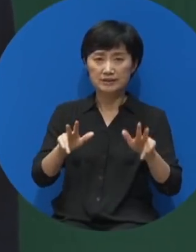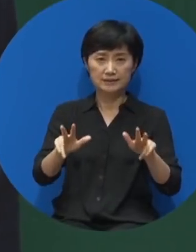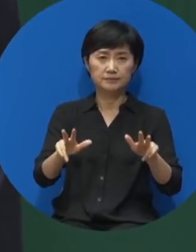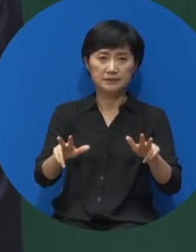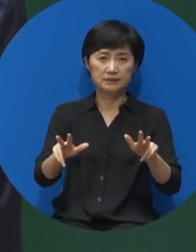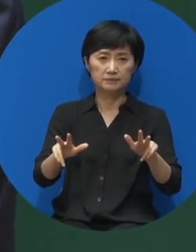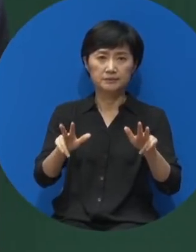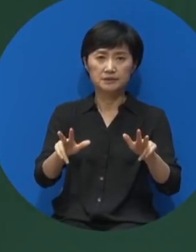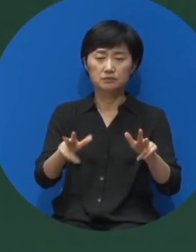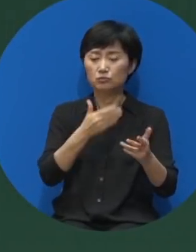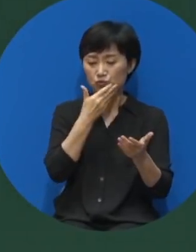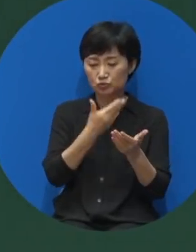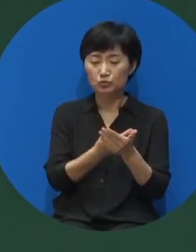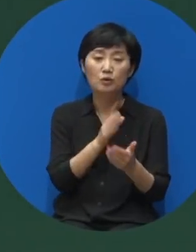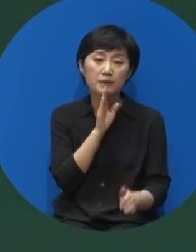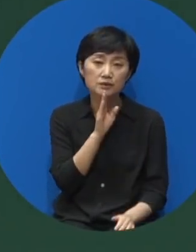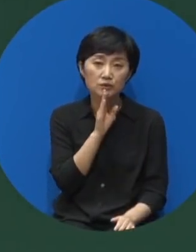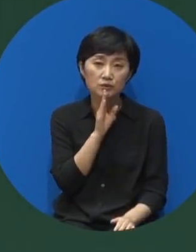시간도 중요하지만은